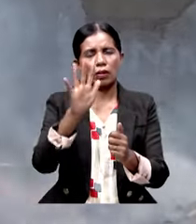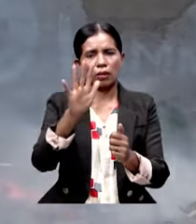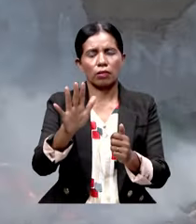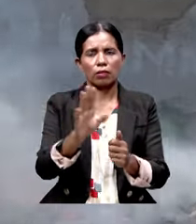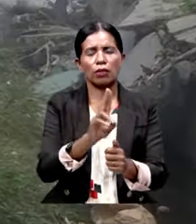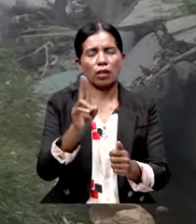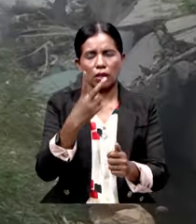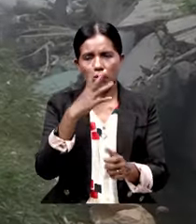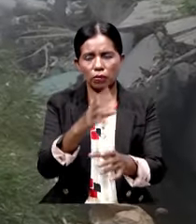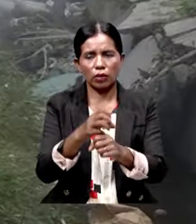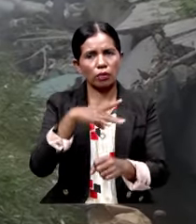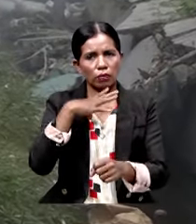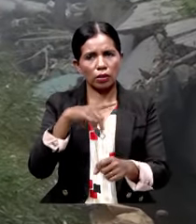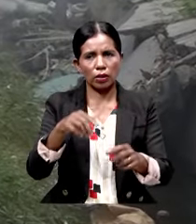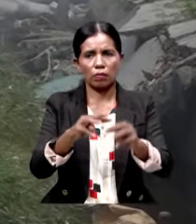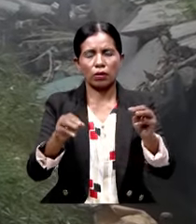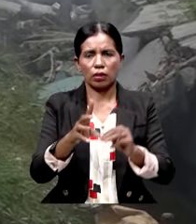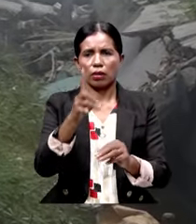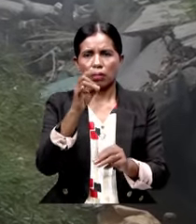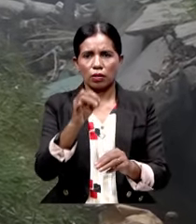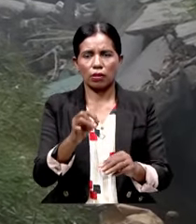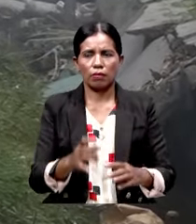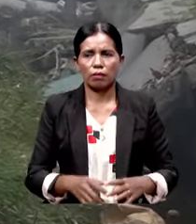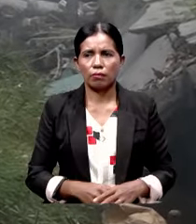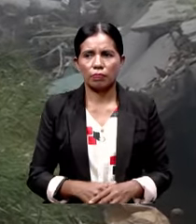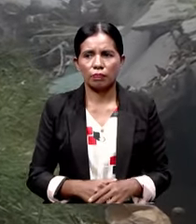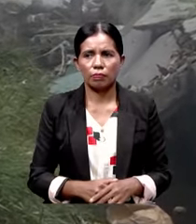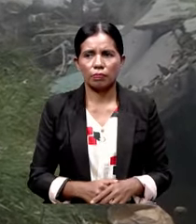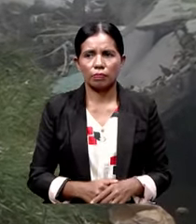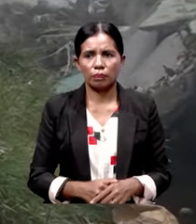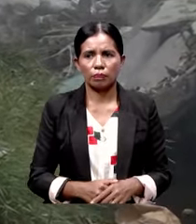gestang lisu ya municipio dili Agustino da Costa, Felicia Fonseca, ZMN.